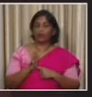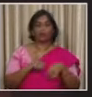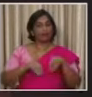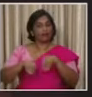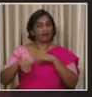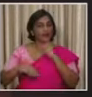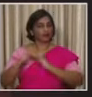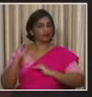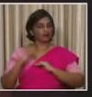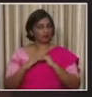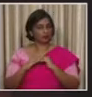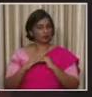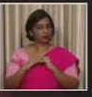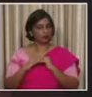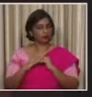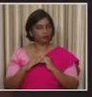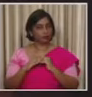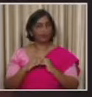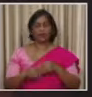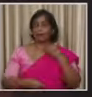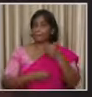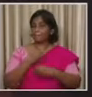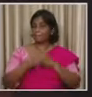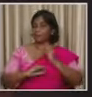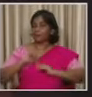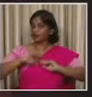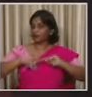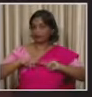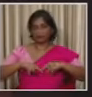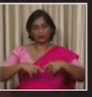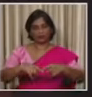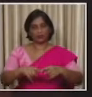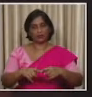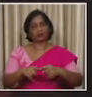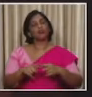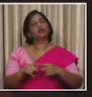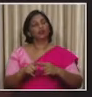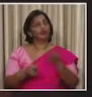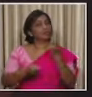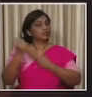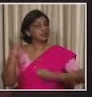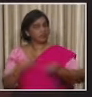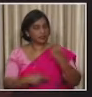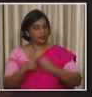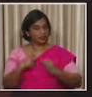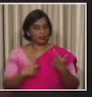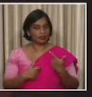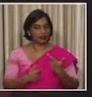වගා ක්‍රියාවලිය නිෂ්පාදන ක්‍රියාවලිය අලෙවි ක්‍රියාවලිය